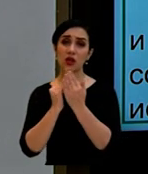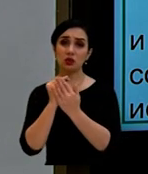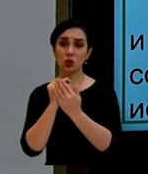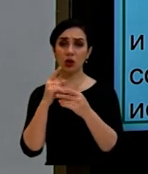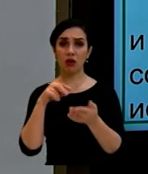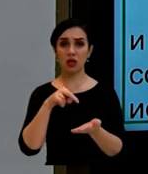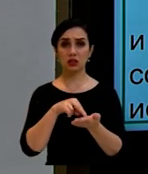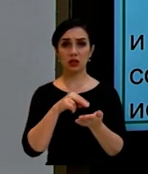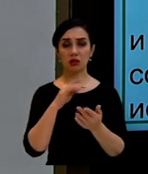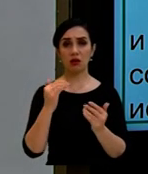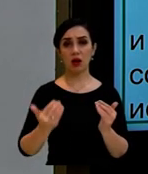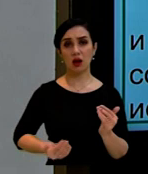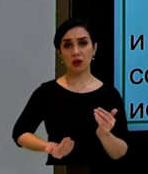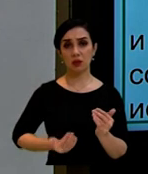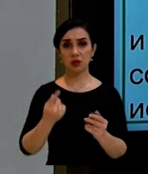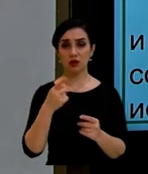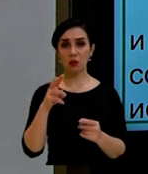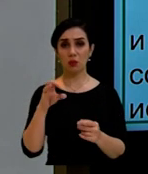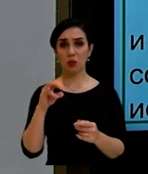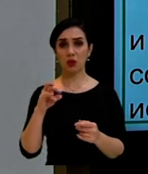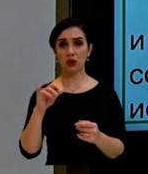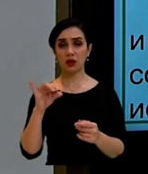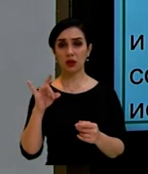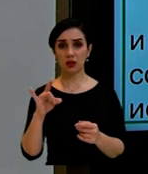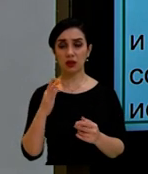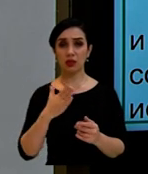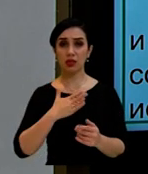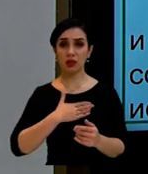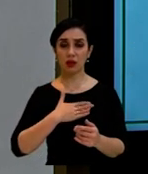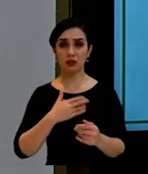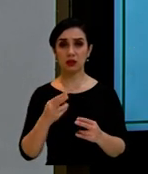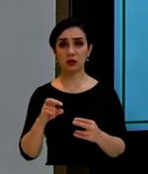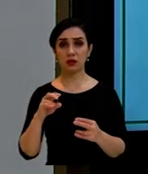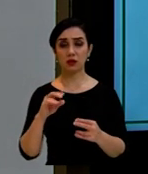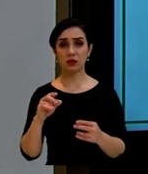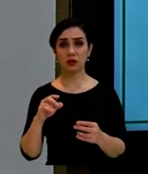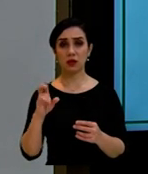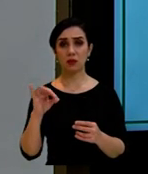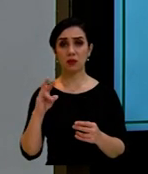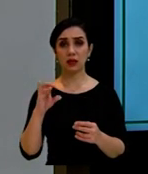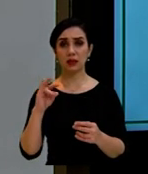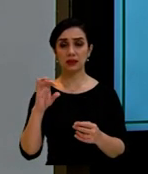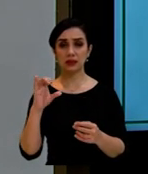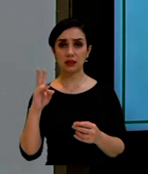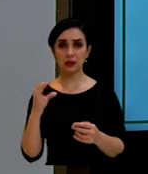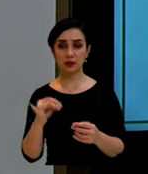оценил комедии мольера наш виссарион григорьевич белинский